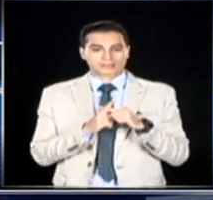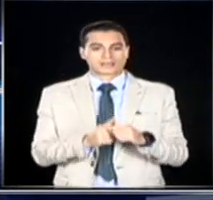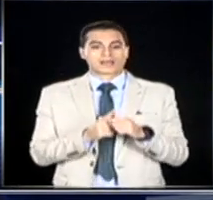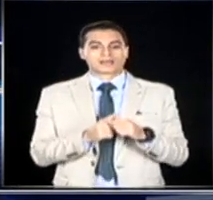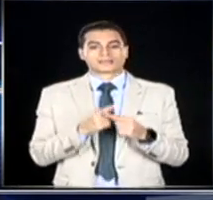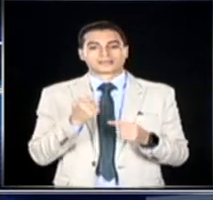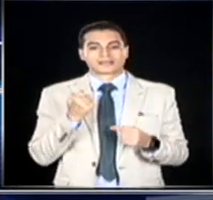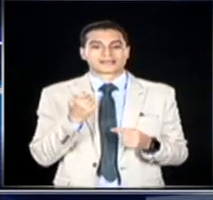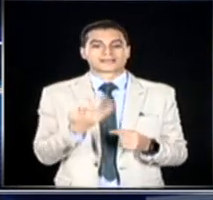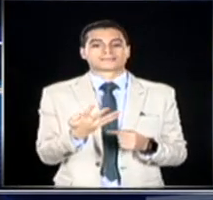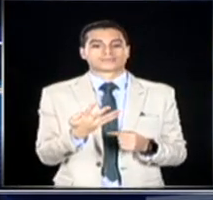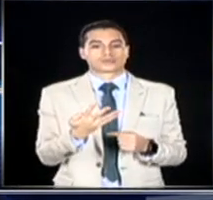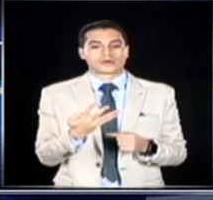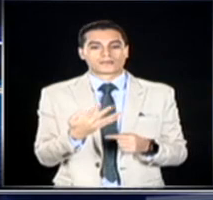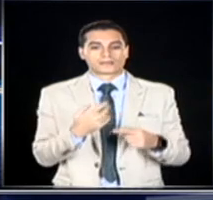زائد